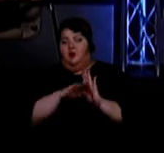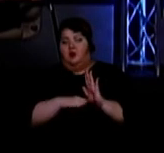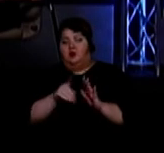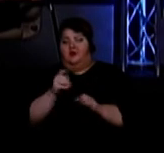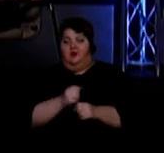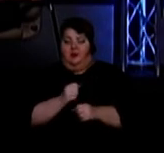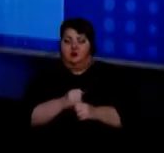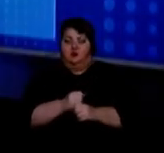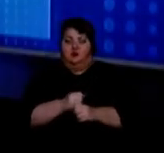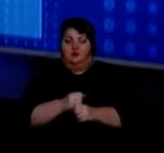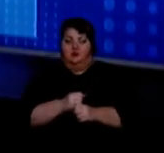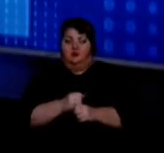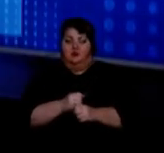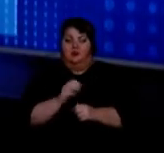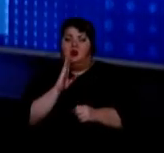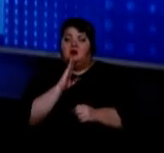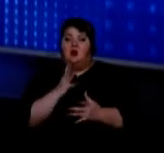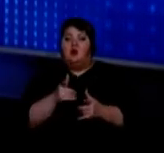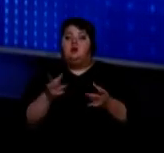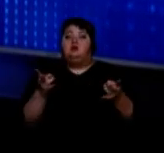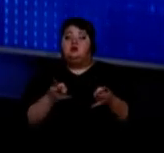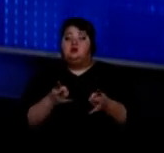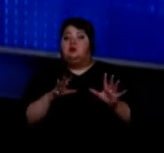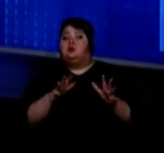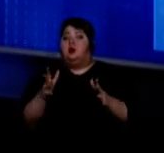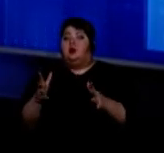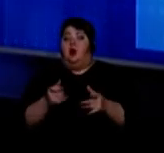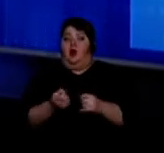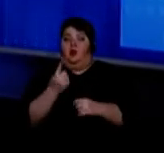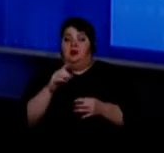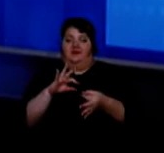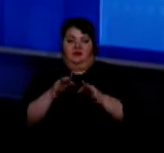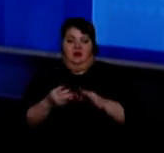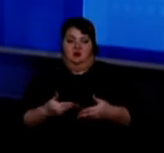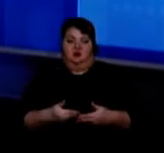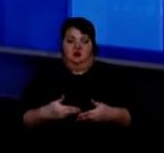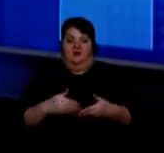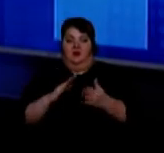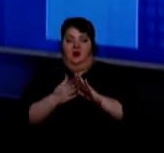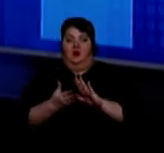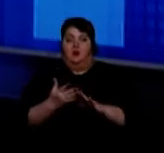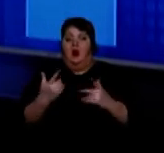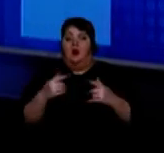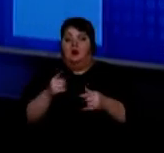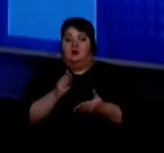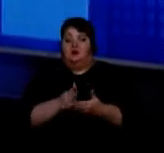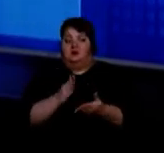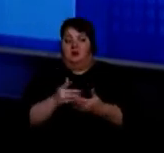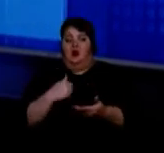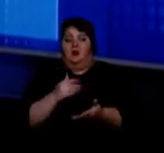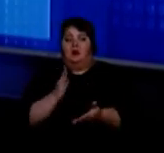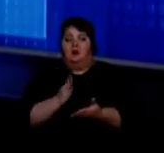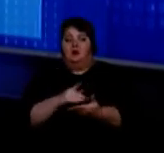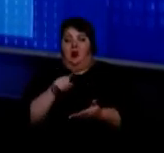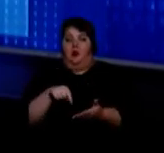працюєте жінкам, які цього потребують, які опинилися в складних життєвих обставинах? Де знаходиться центр? Ми